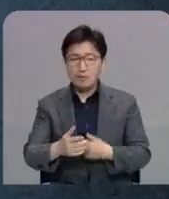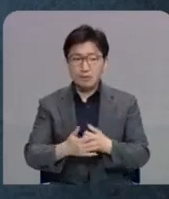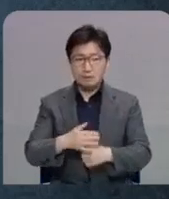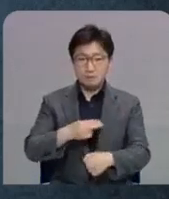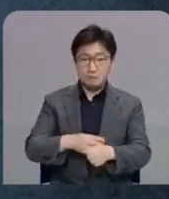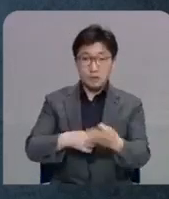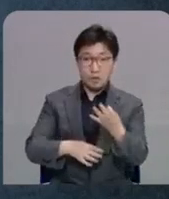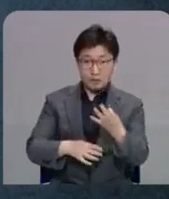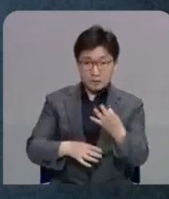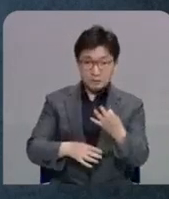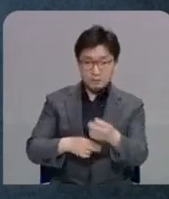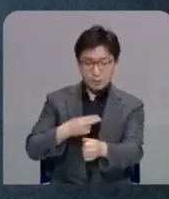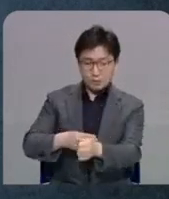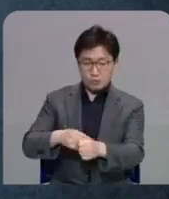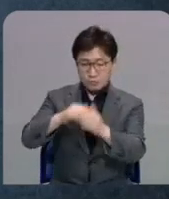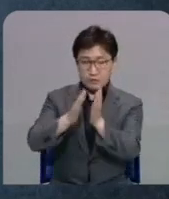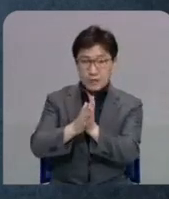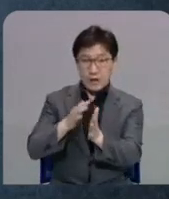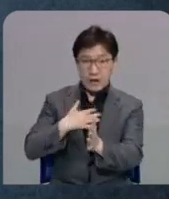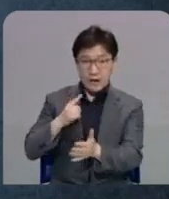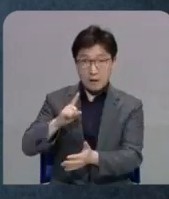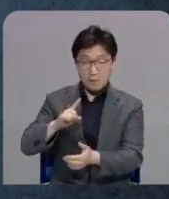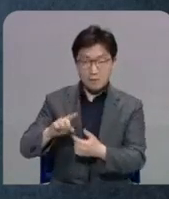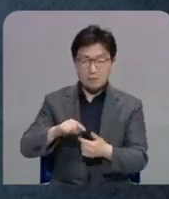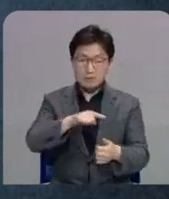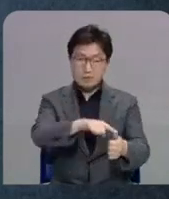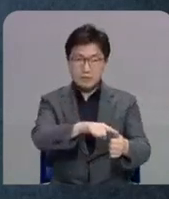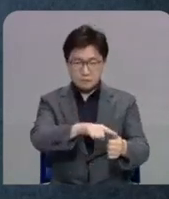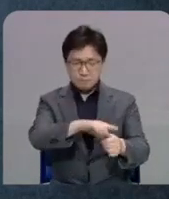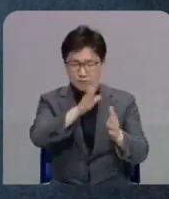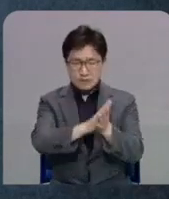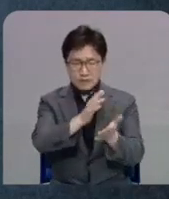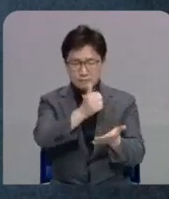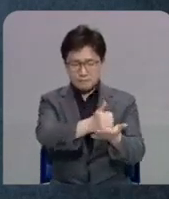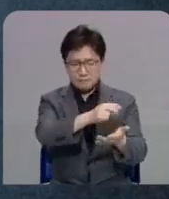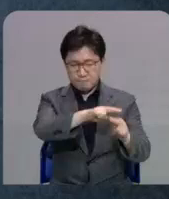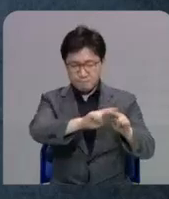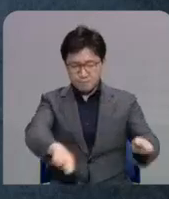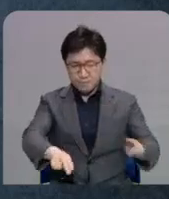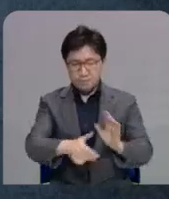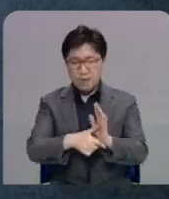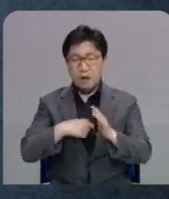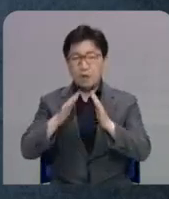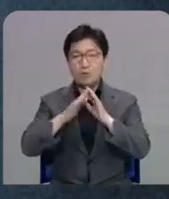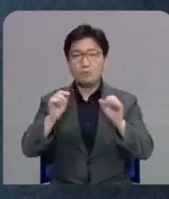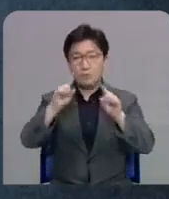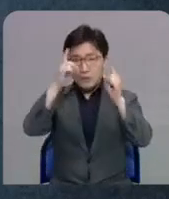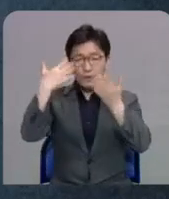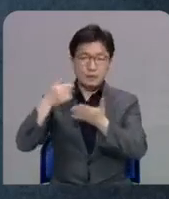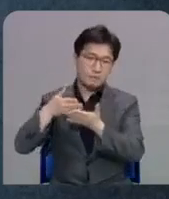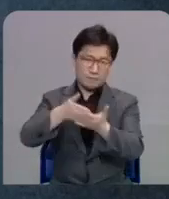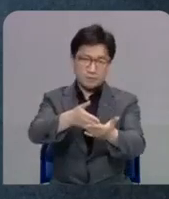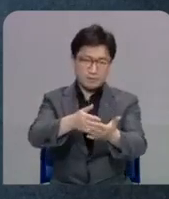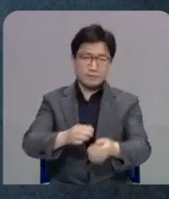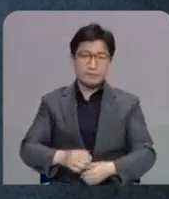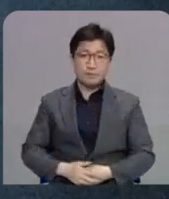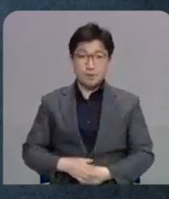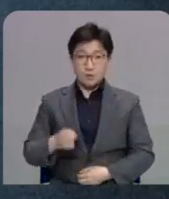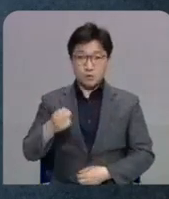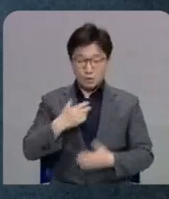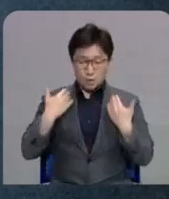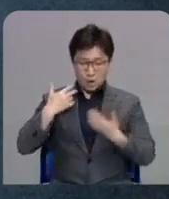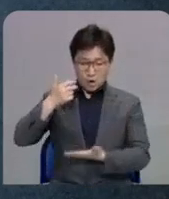14명은 입장문을 내고 a 교수의 지교회 예제를 대학 측의 요구했습니다 또 총장 의